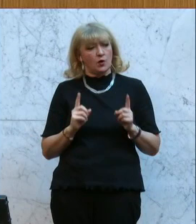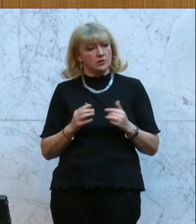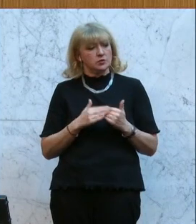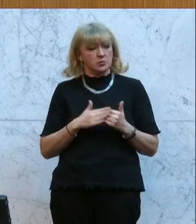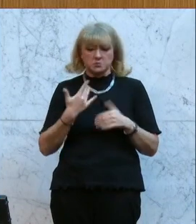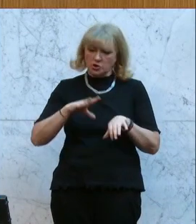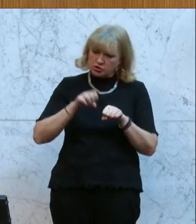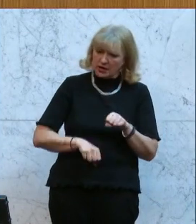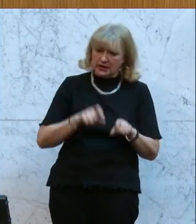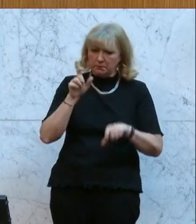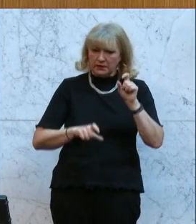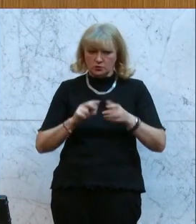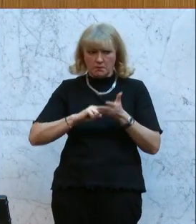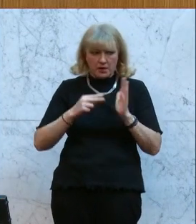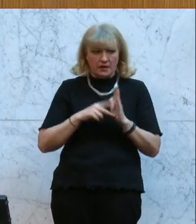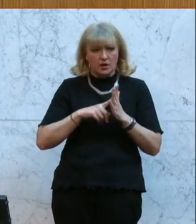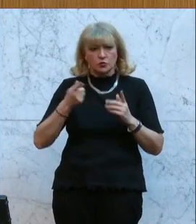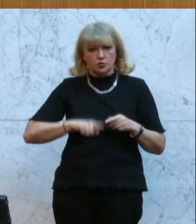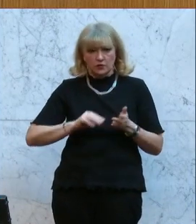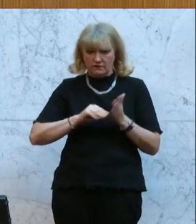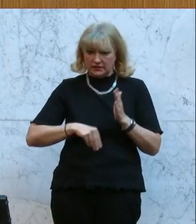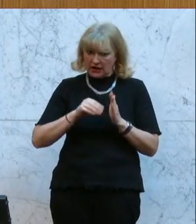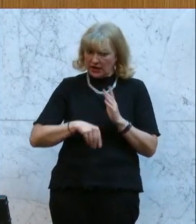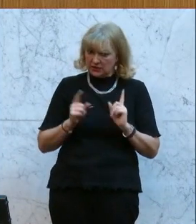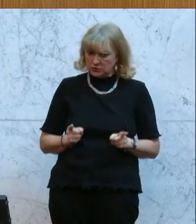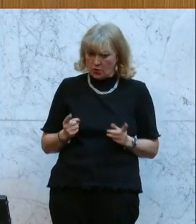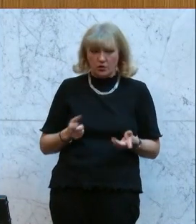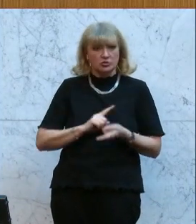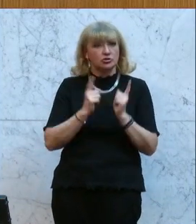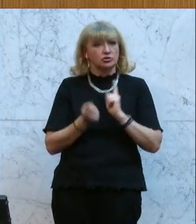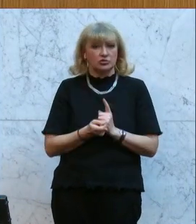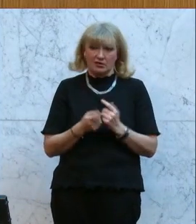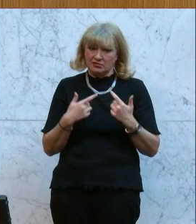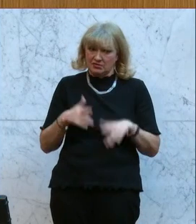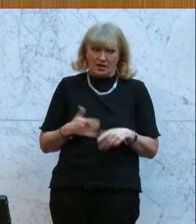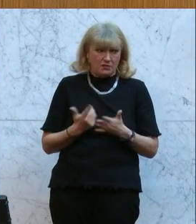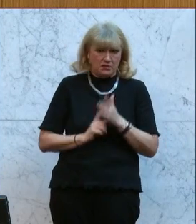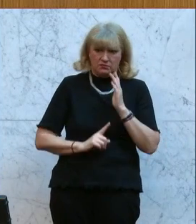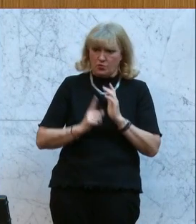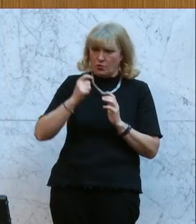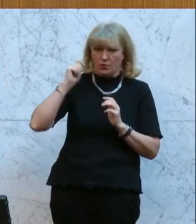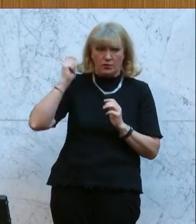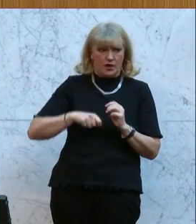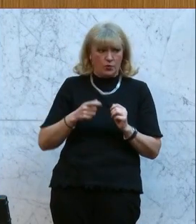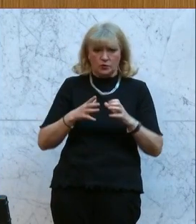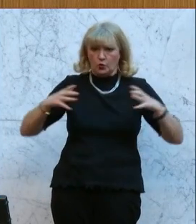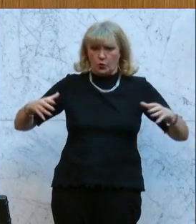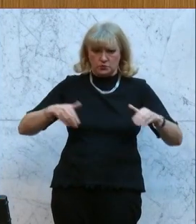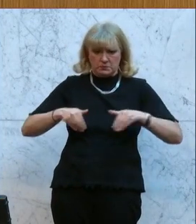viel strenger über den Personalplan und bei den Sonderverträgen sein. Stattdessen haben wir den historischen Höchststand bei der Größe der